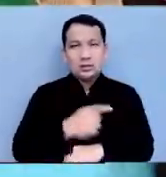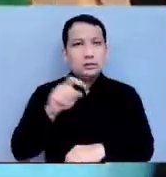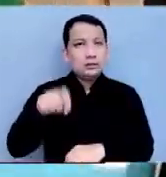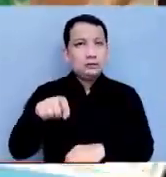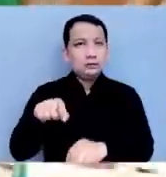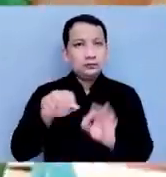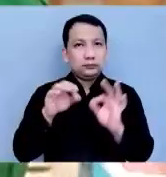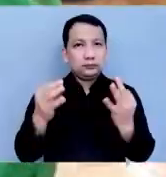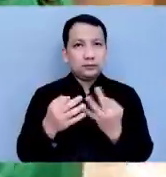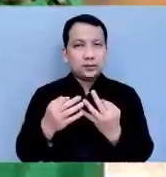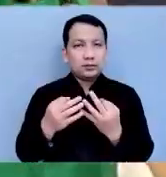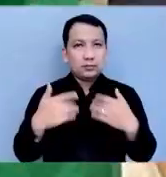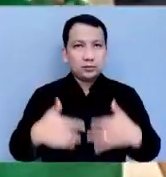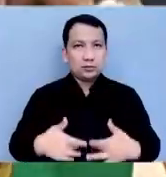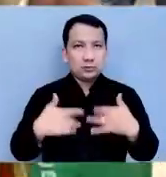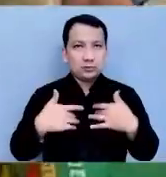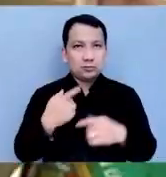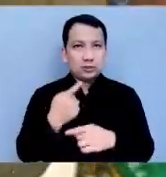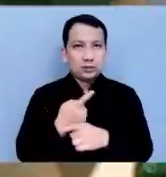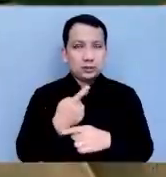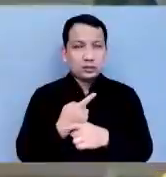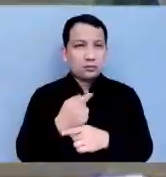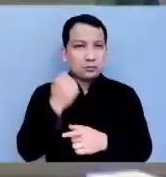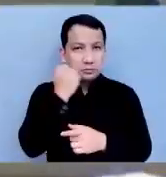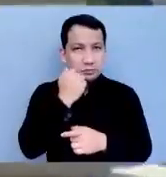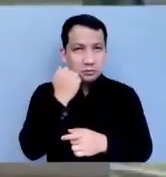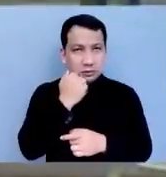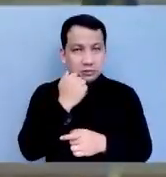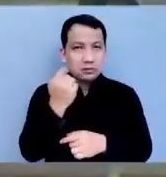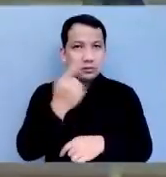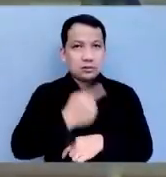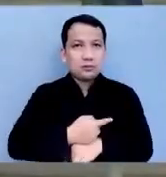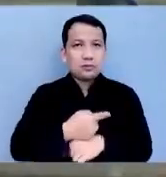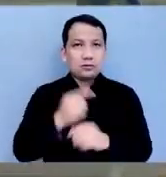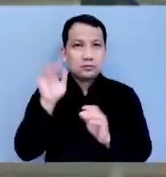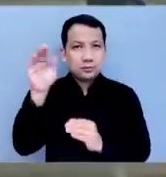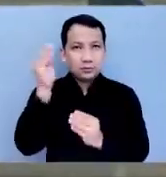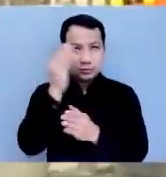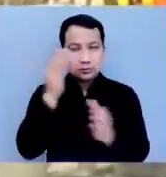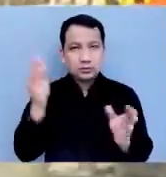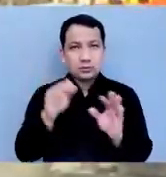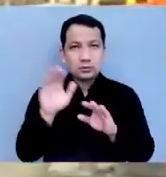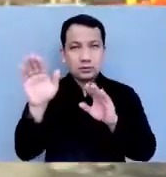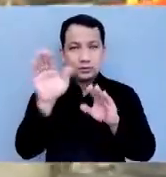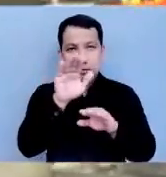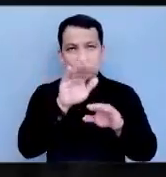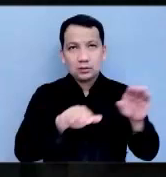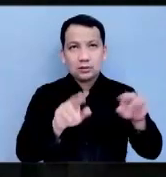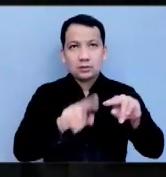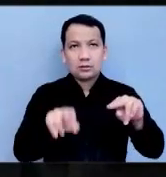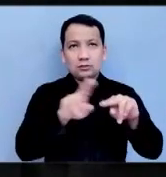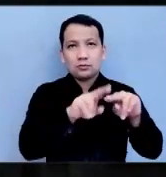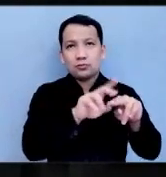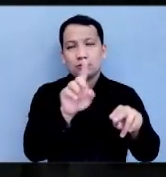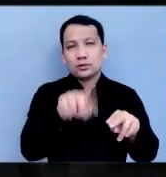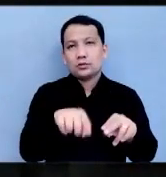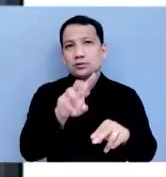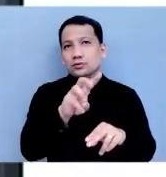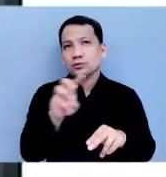pamilya para makapamuhay ng maayos araw-araw. Huling nagpetisyon ang iba't ibang labor groups para itaas pa sa